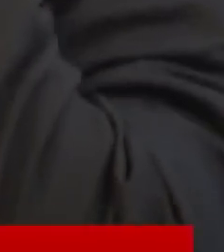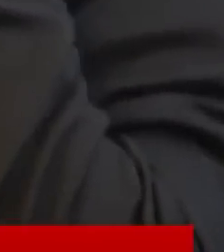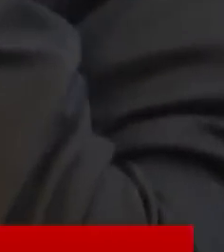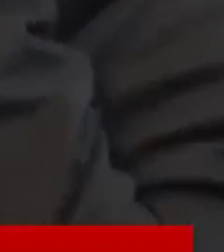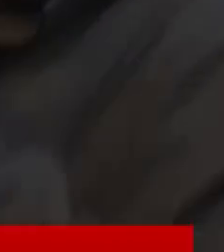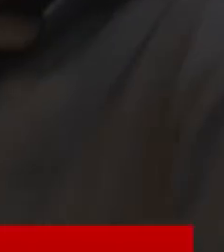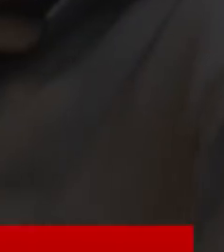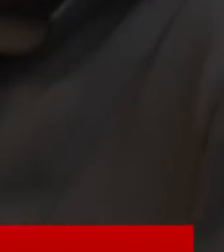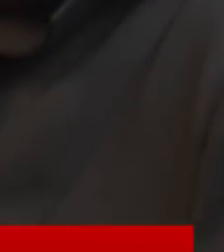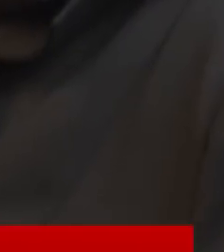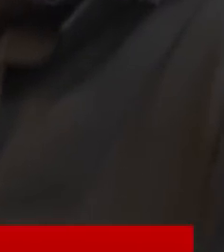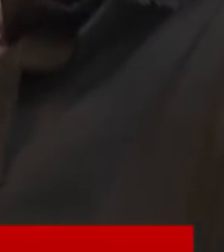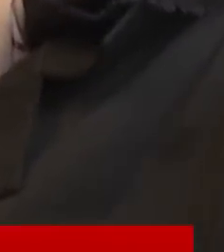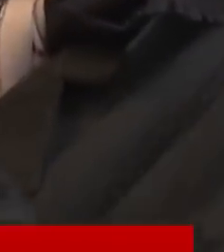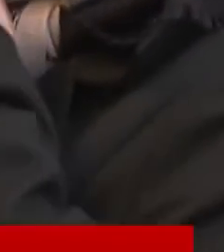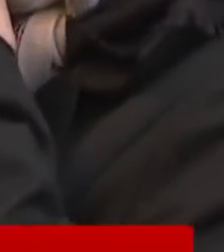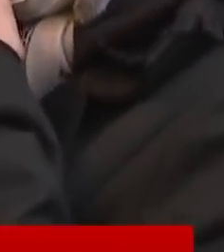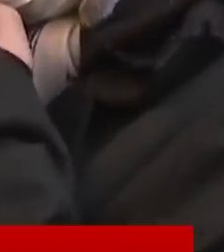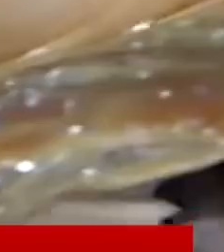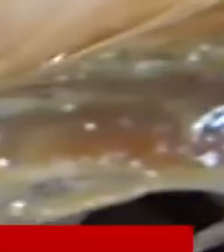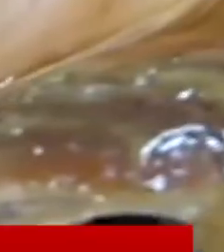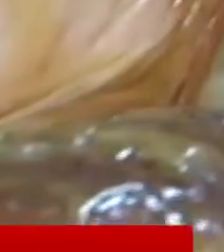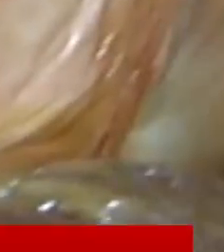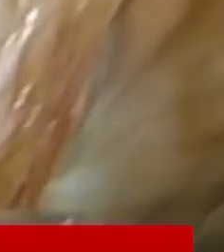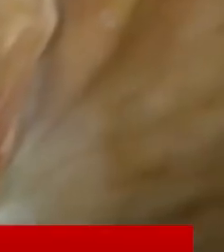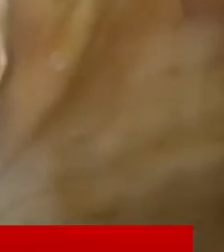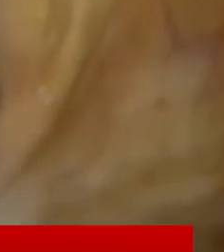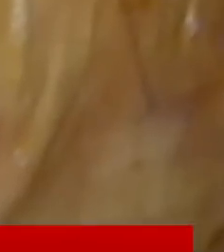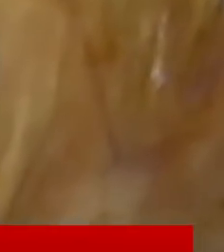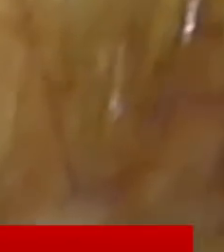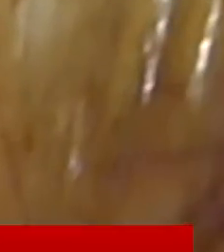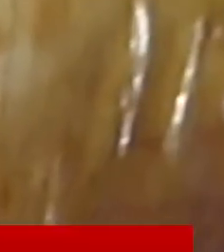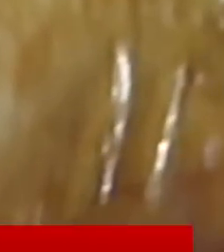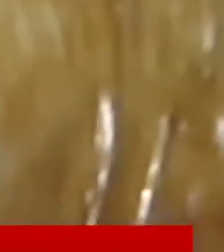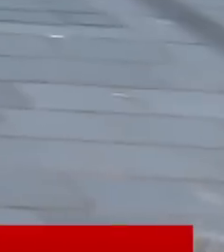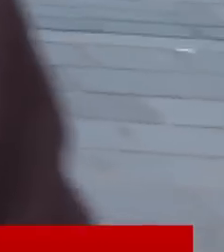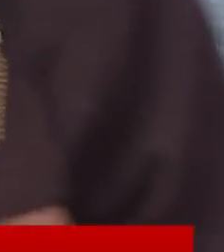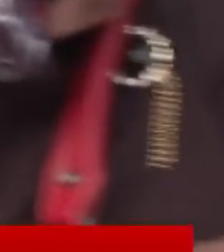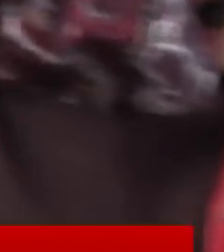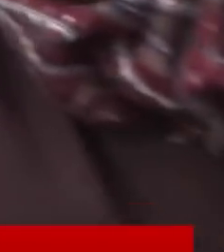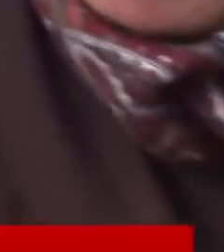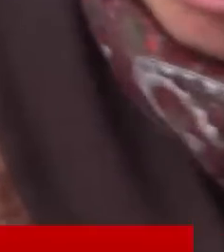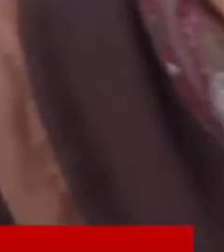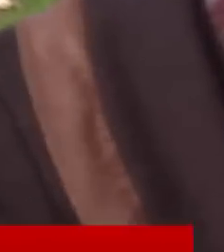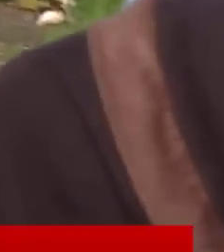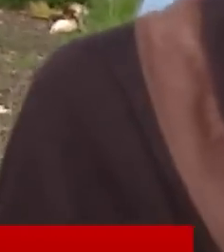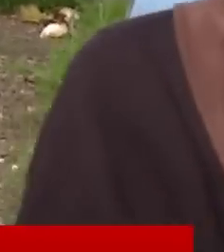soframızı Her gününe Yemek varsa o olacak başka bir şey olamaz ki yeni hazırlıyor yerini Geçim derdine bıraktı